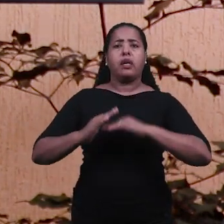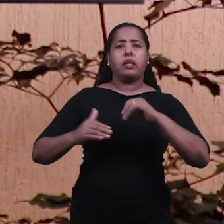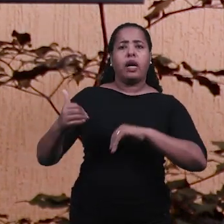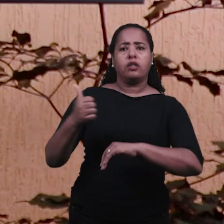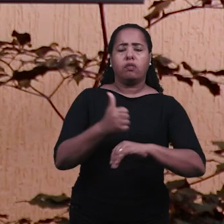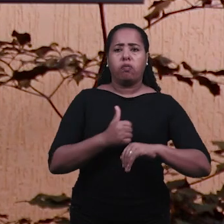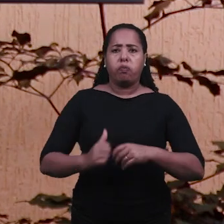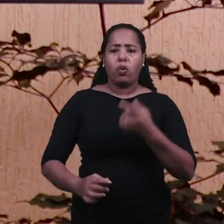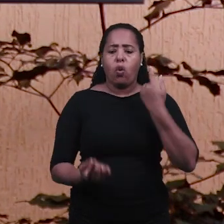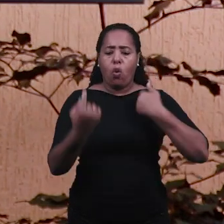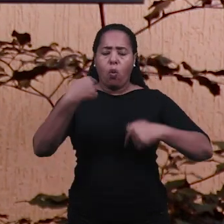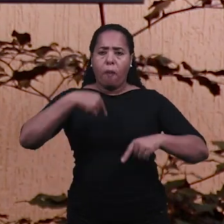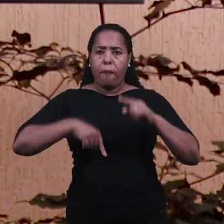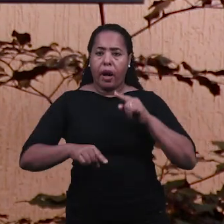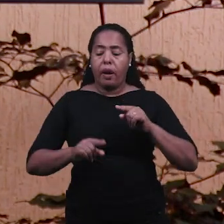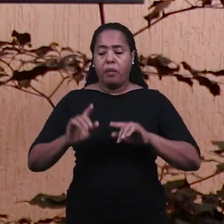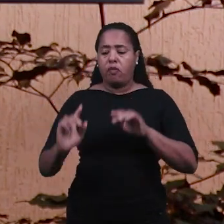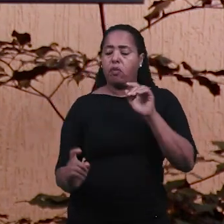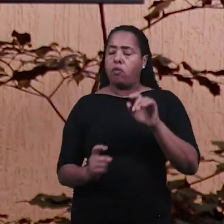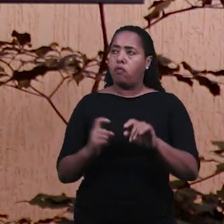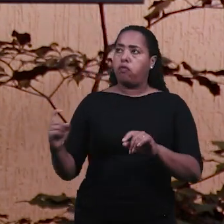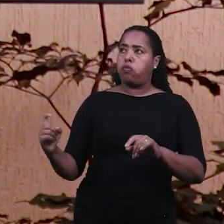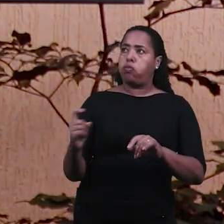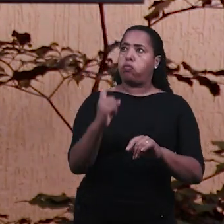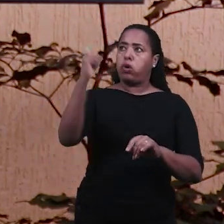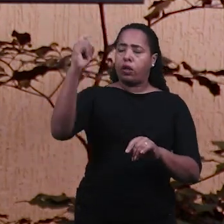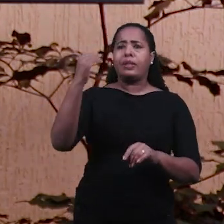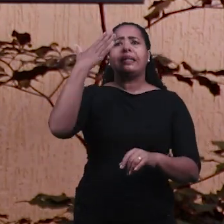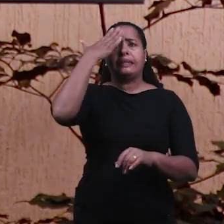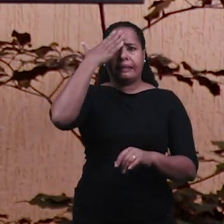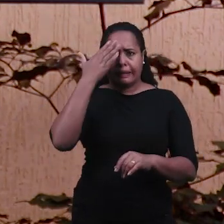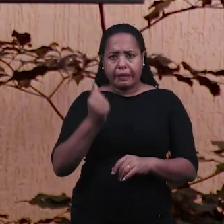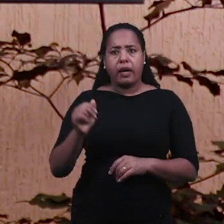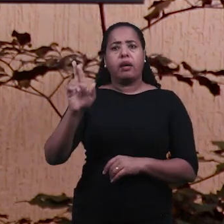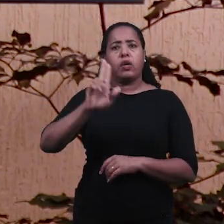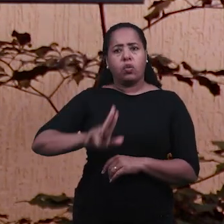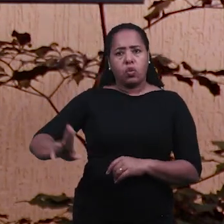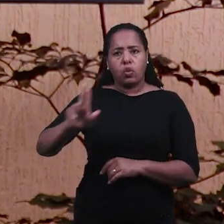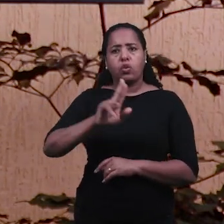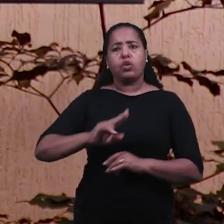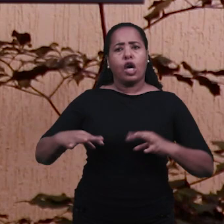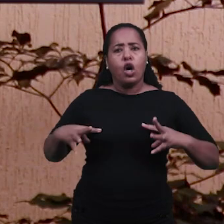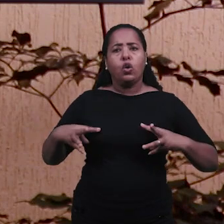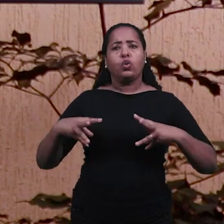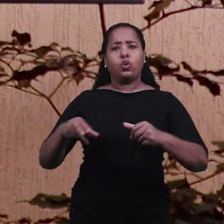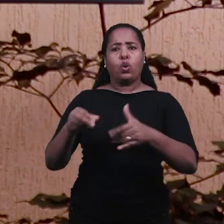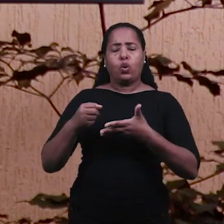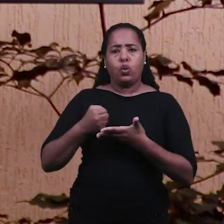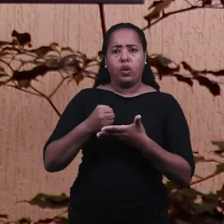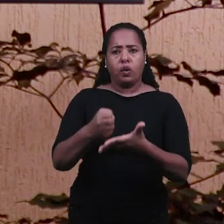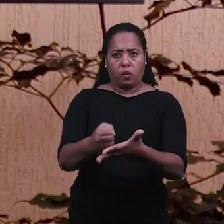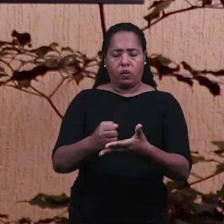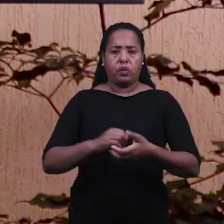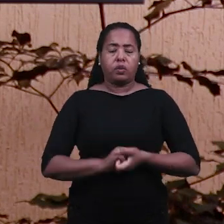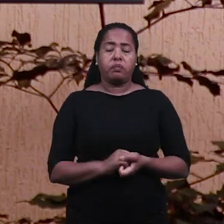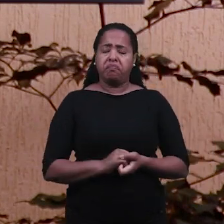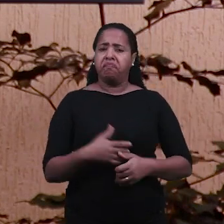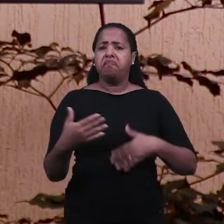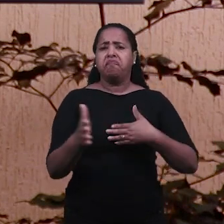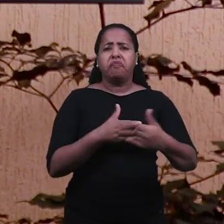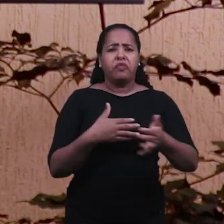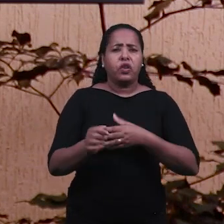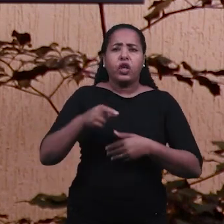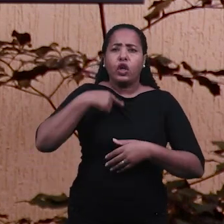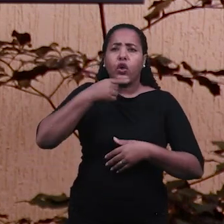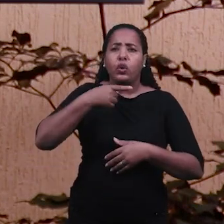fonctionnalité. Et quand il sera grand, il saura utiliser tout son potentiel. S'il y a des doutes, s'il y